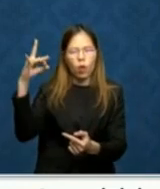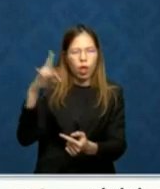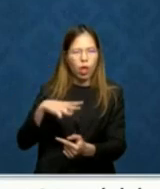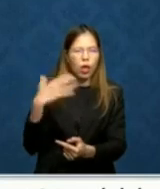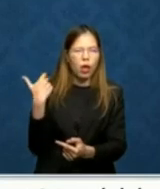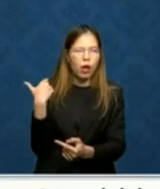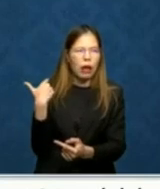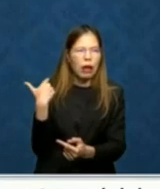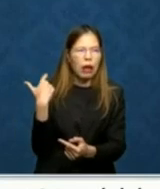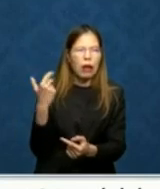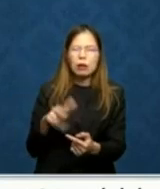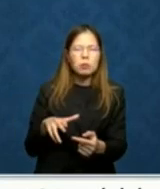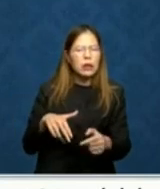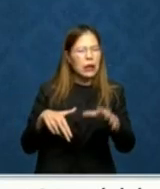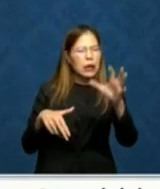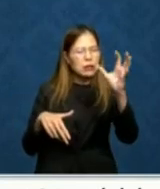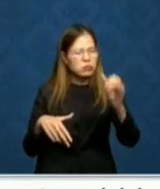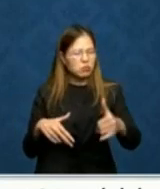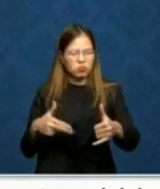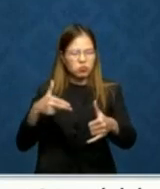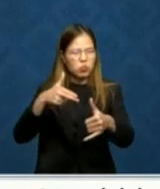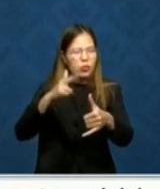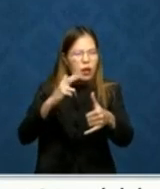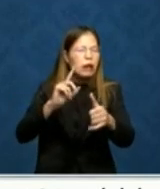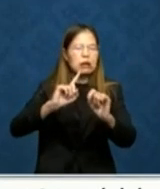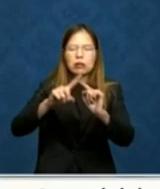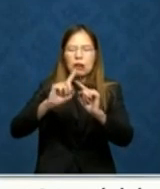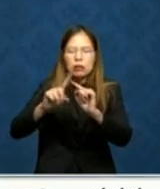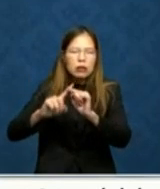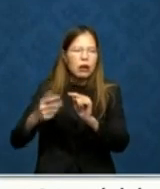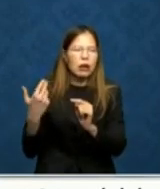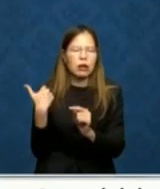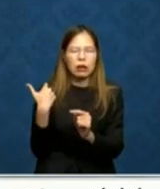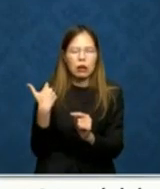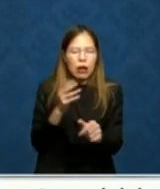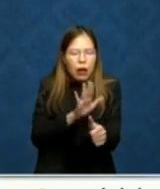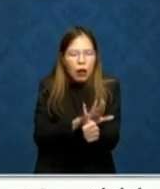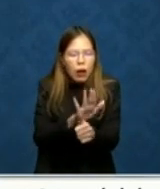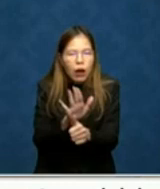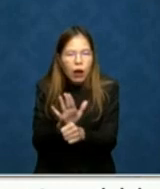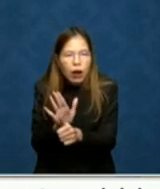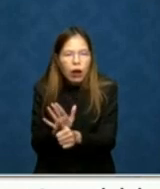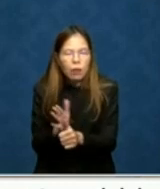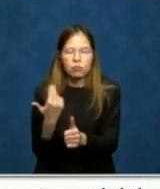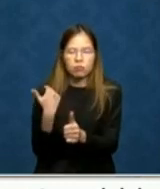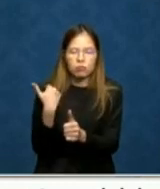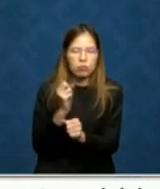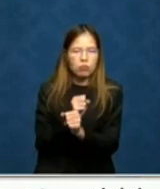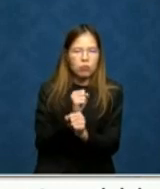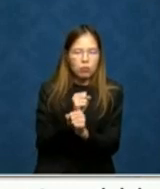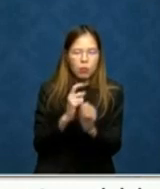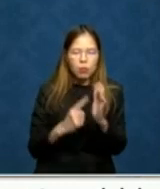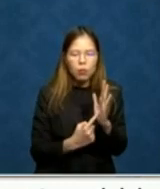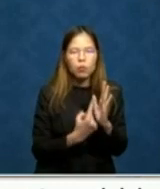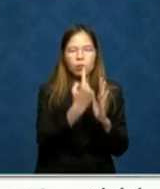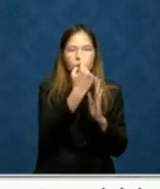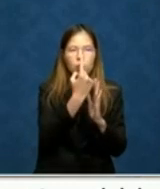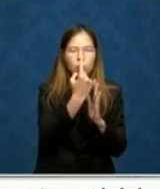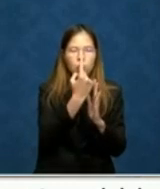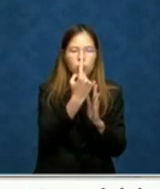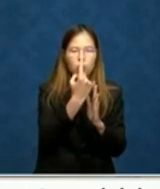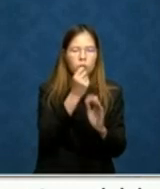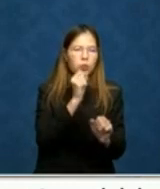างการลอบสังหารเป็นต้นสตอคกิ้งหรือการคุกคามด้วยการติดตามเป็นการกระทำเริ่มต้นของอาชญากรรมแบ